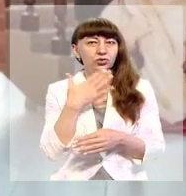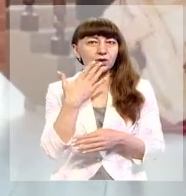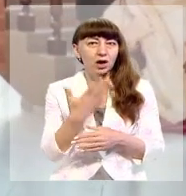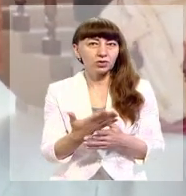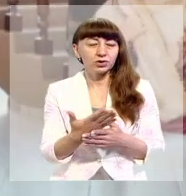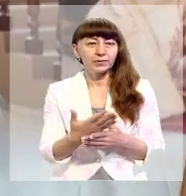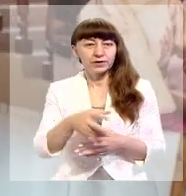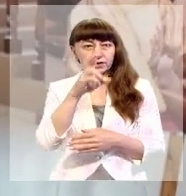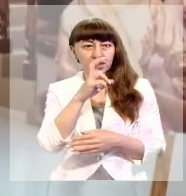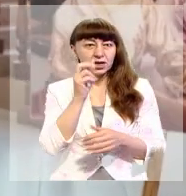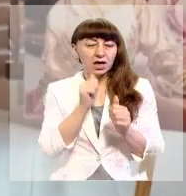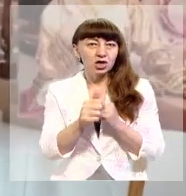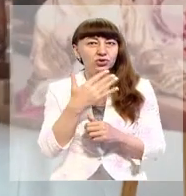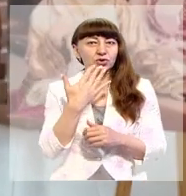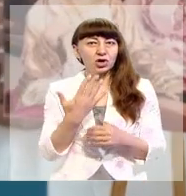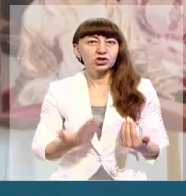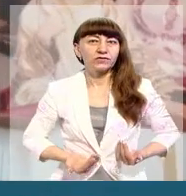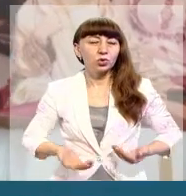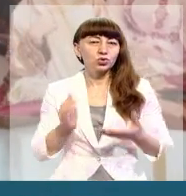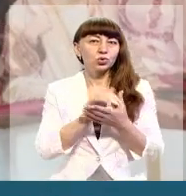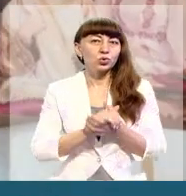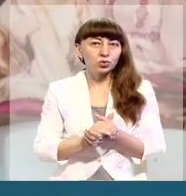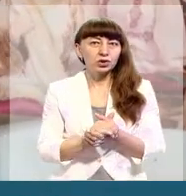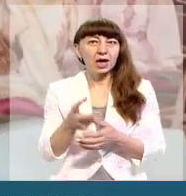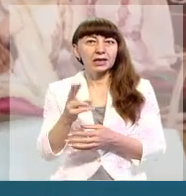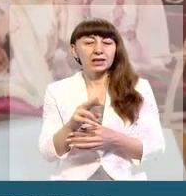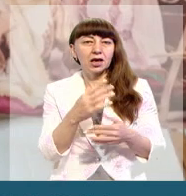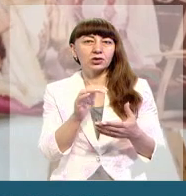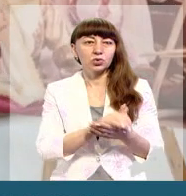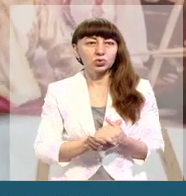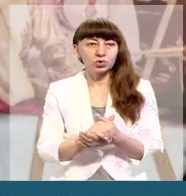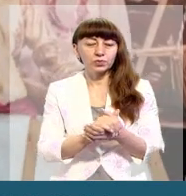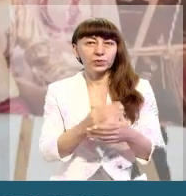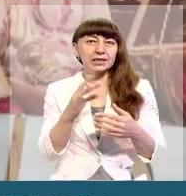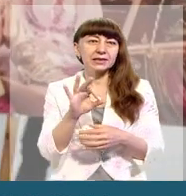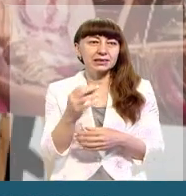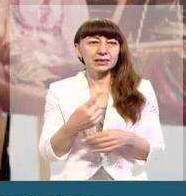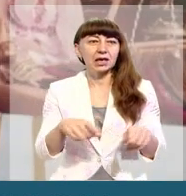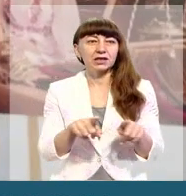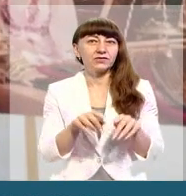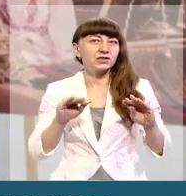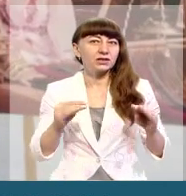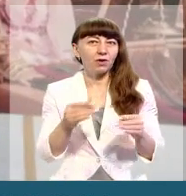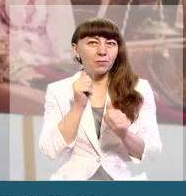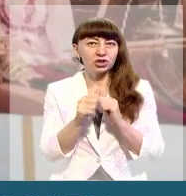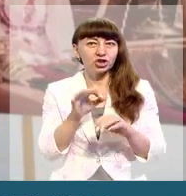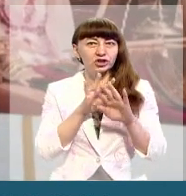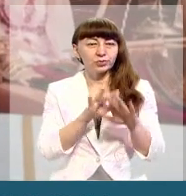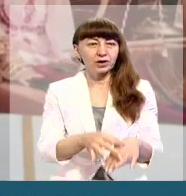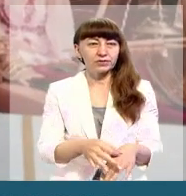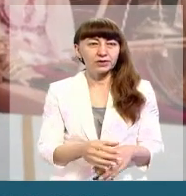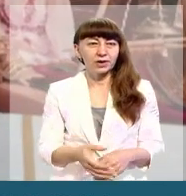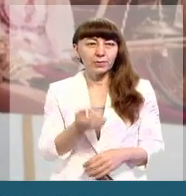арасында достықты нығайту. Біздің елімізде әр халық тату-тәтті өмір сүреді. Ал этностар достығы үшін осындай фестивальдер қажет деп